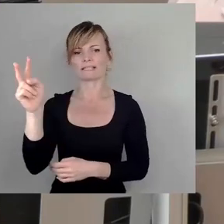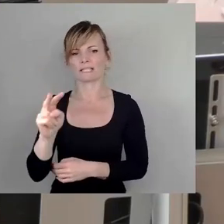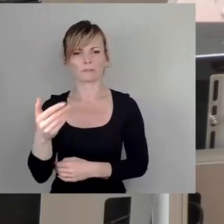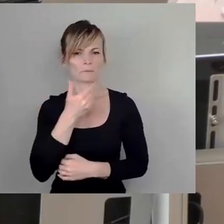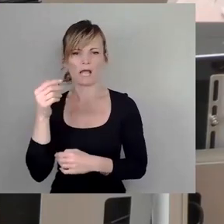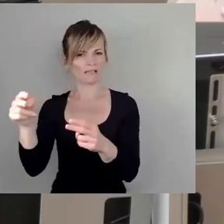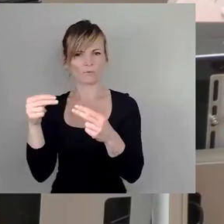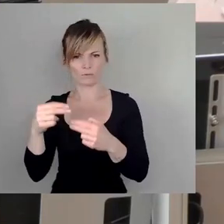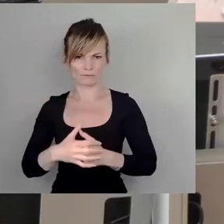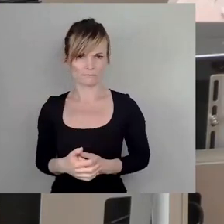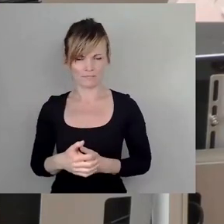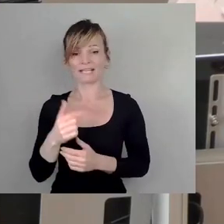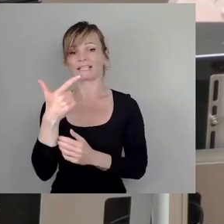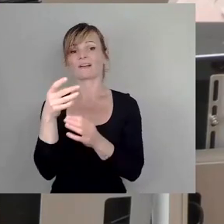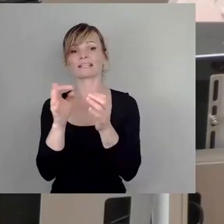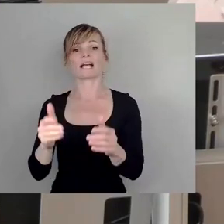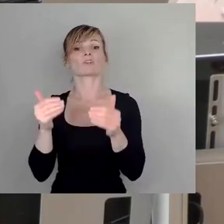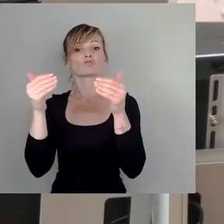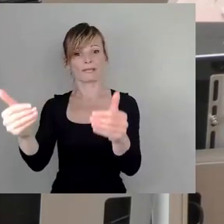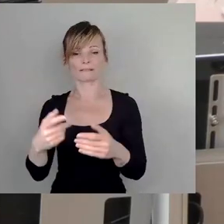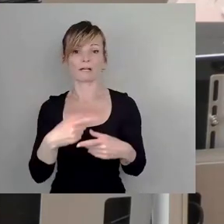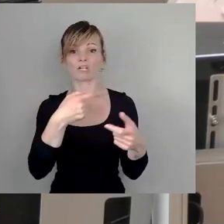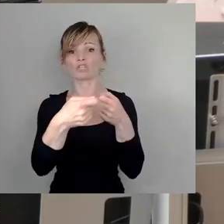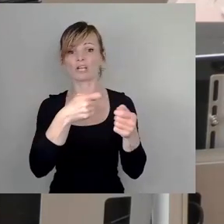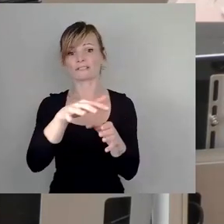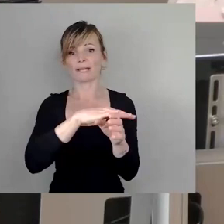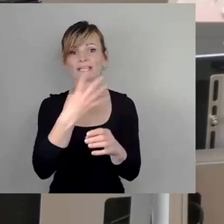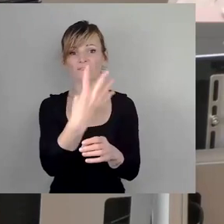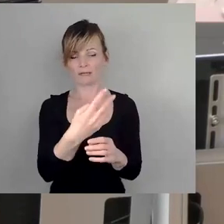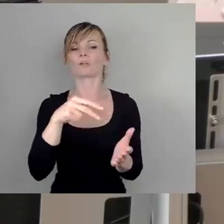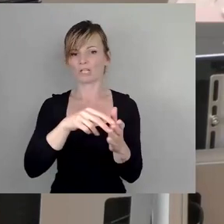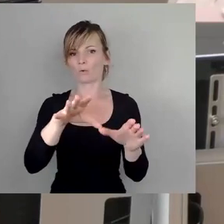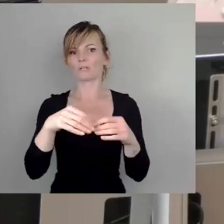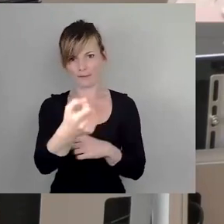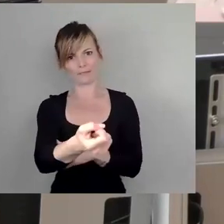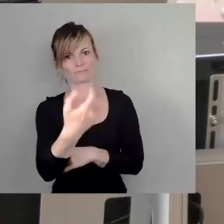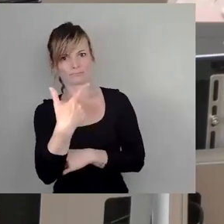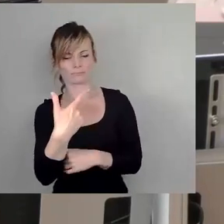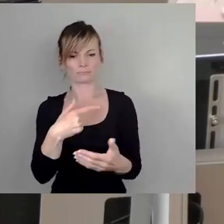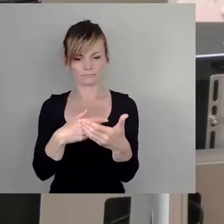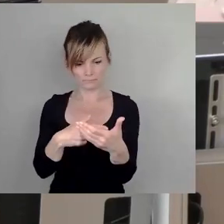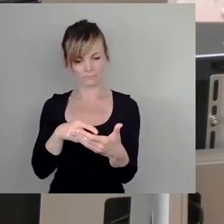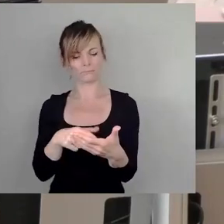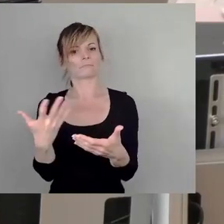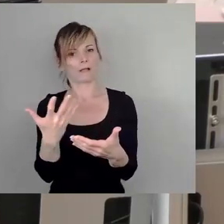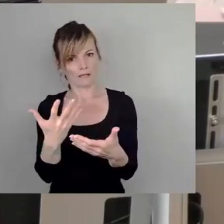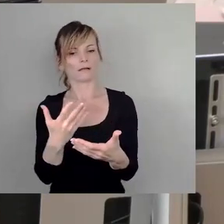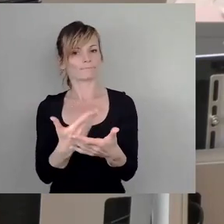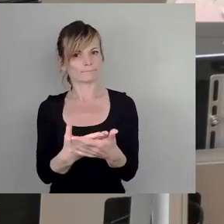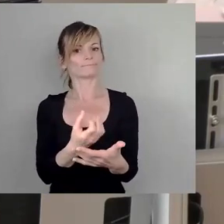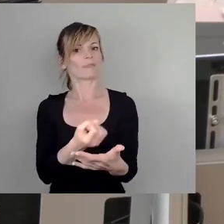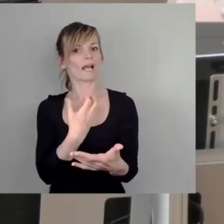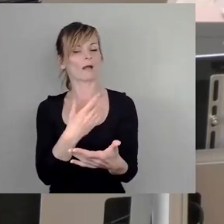entsprechende Stellungnahme aus dem Geschäftsbereich 4. Danach stellt sich die Situation wie folgt dar.